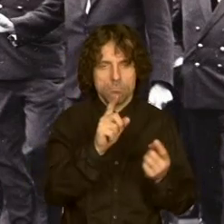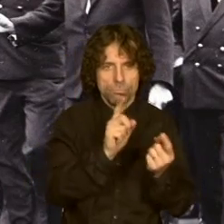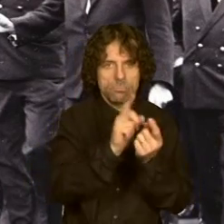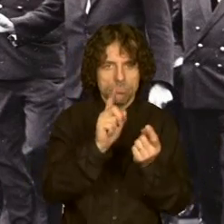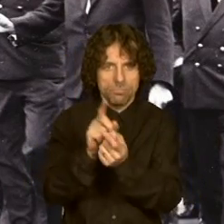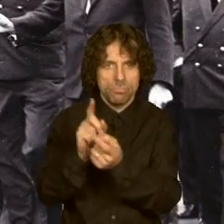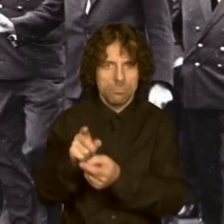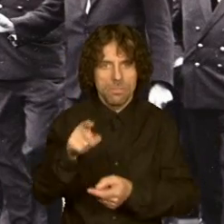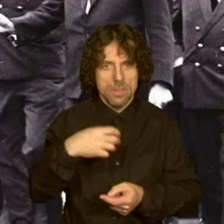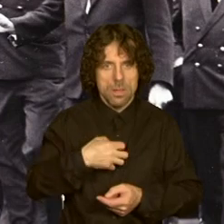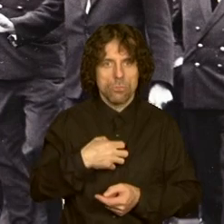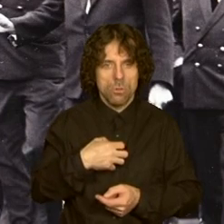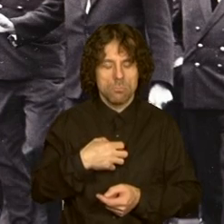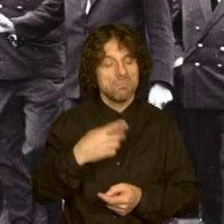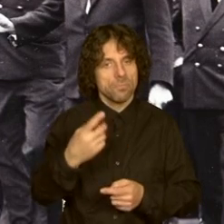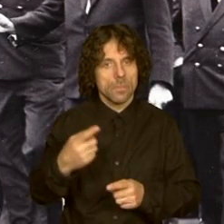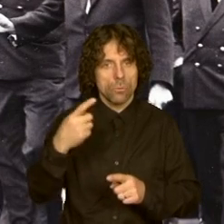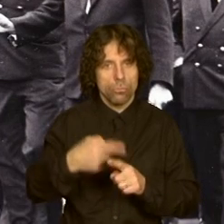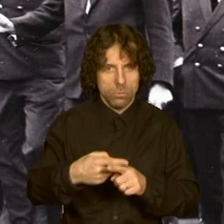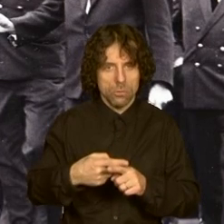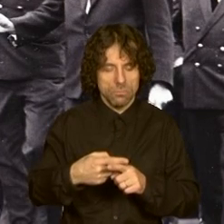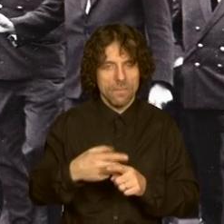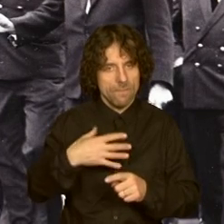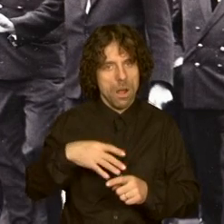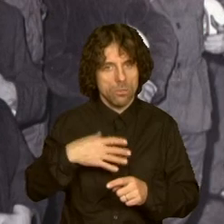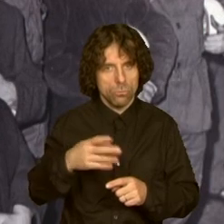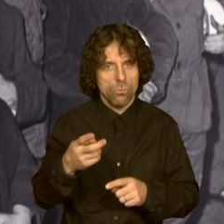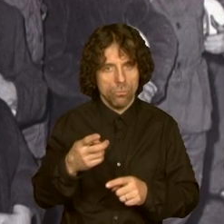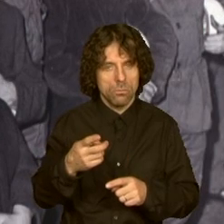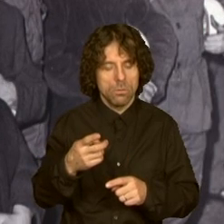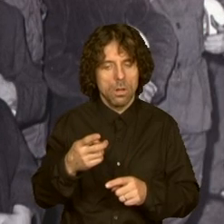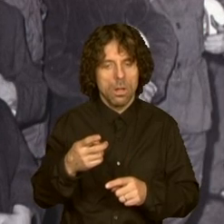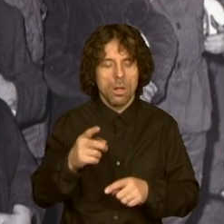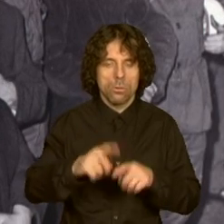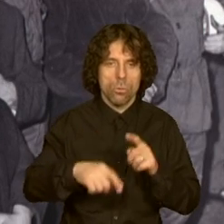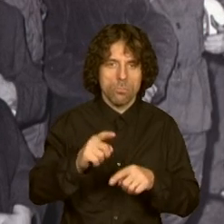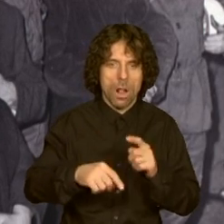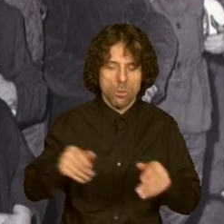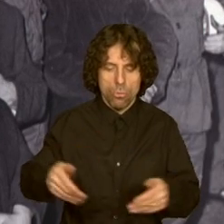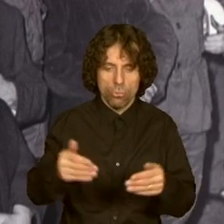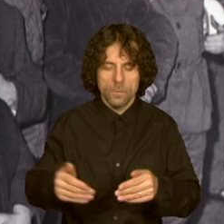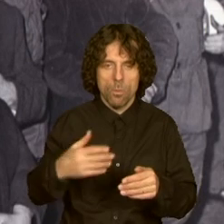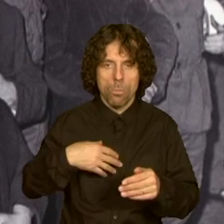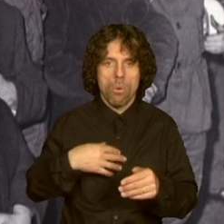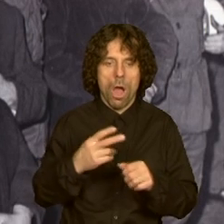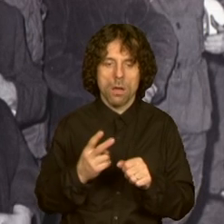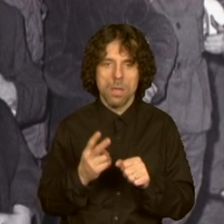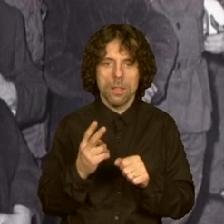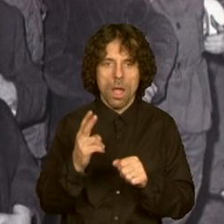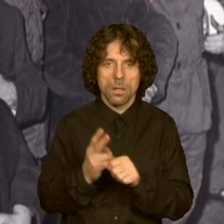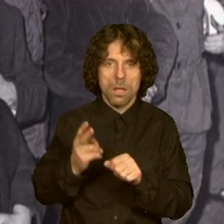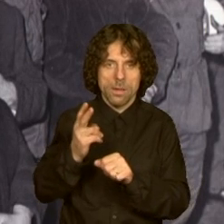z nim zetknąć. Dodać warto, że normalnie w górnictwie panowała